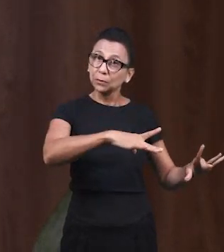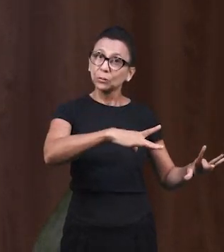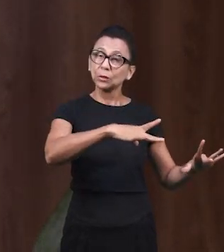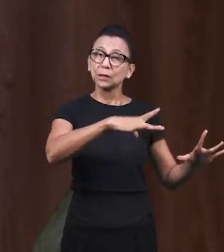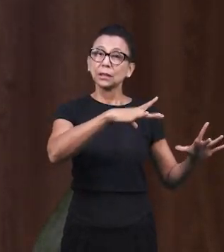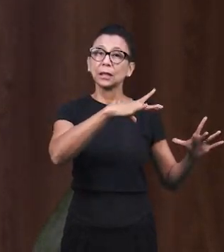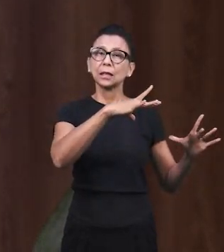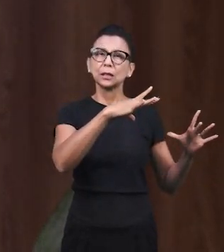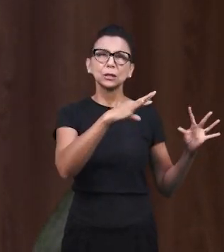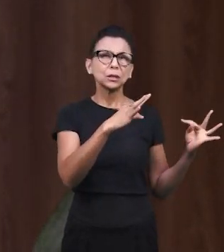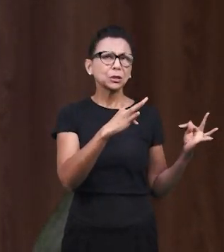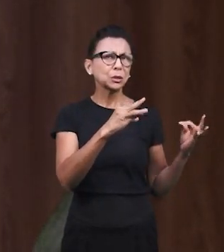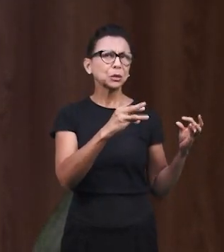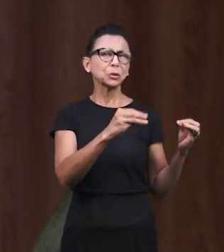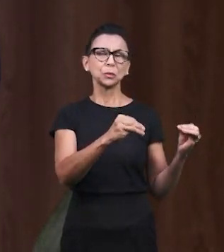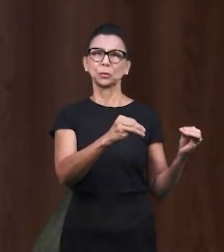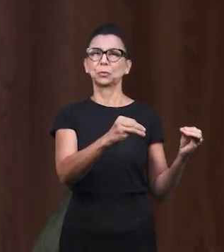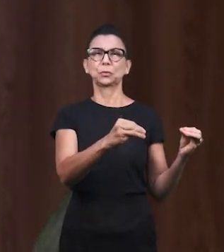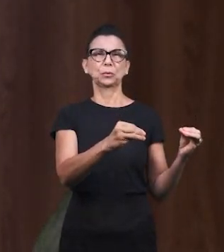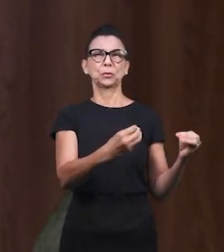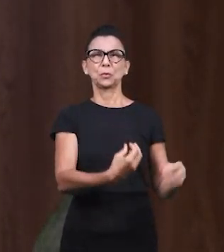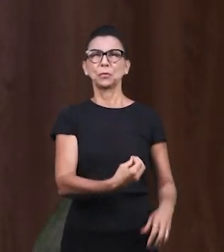passé une vie de péché